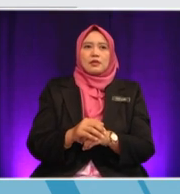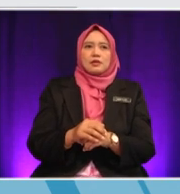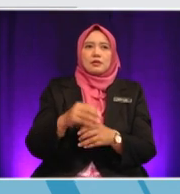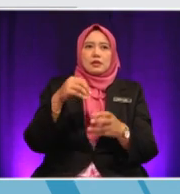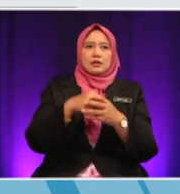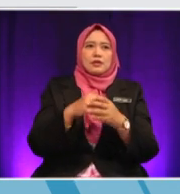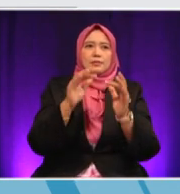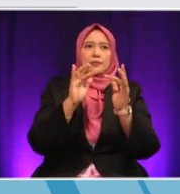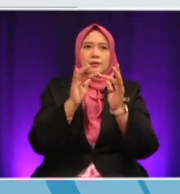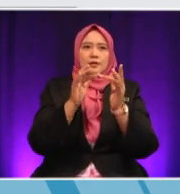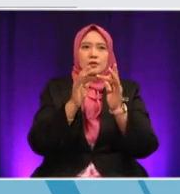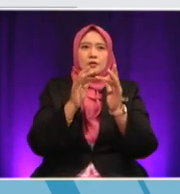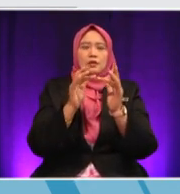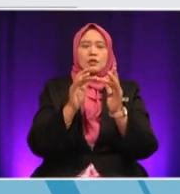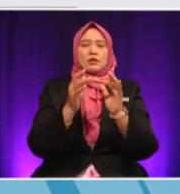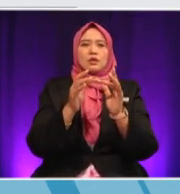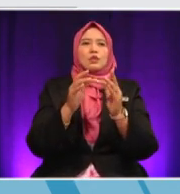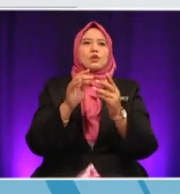jawaban dari pada Adam